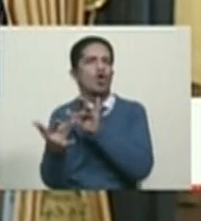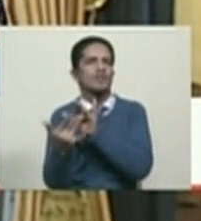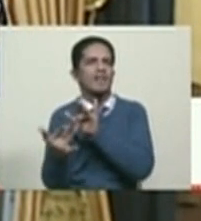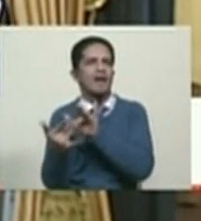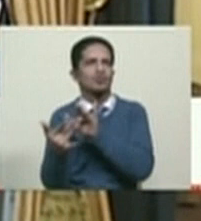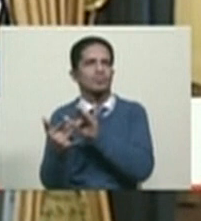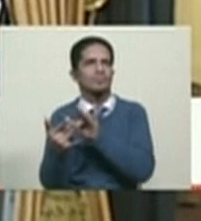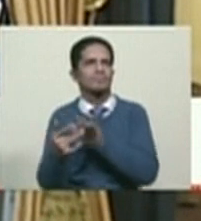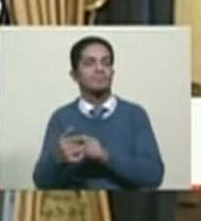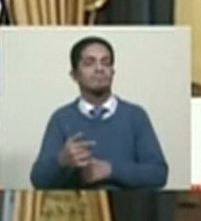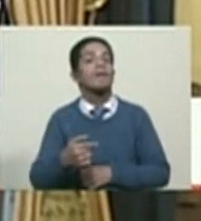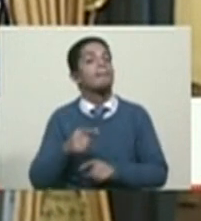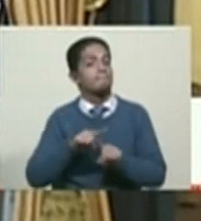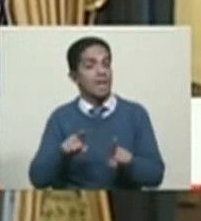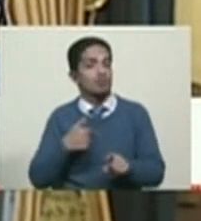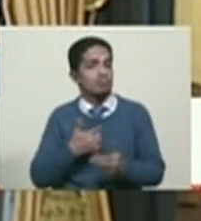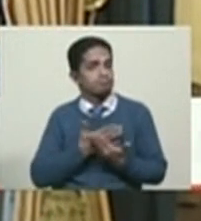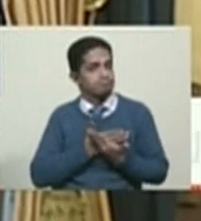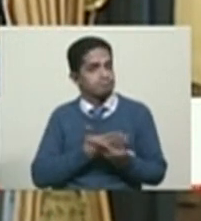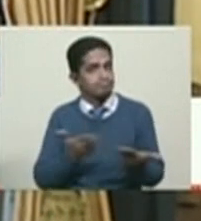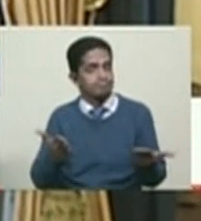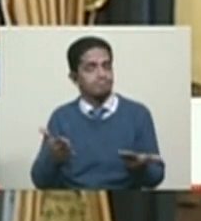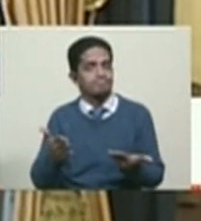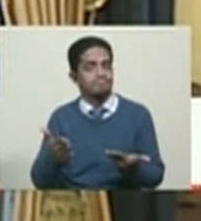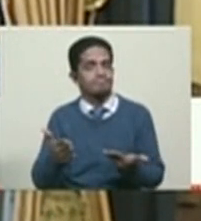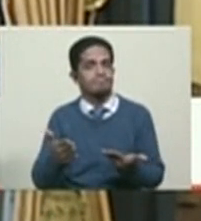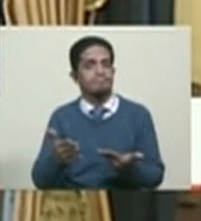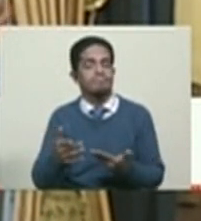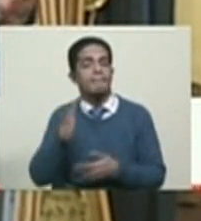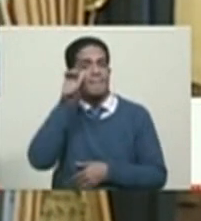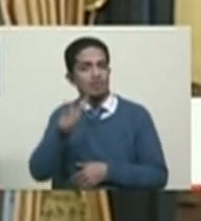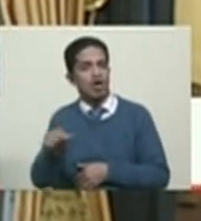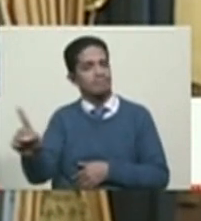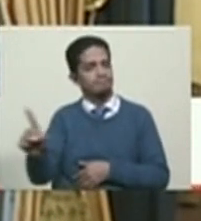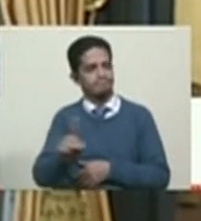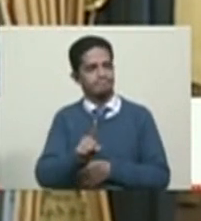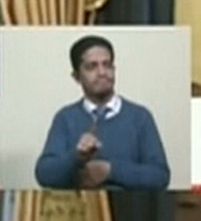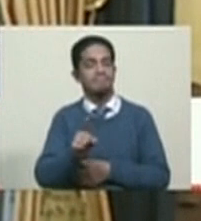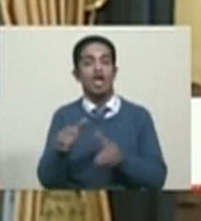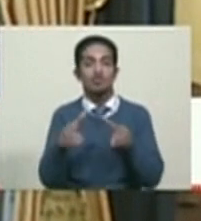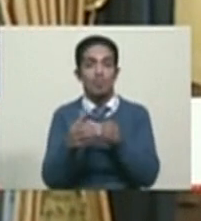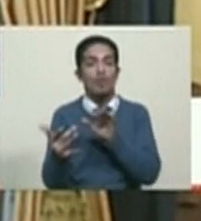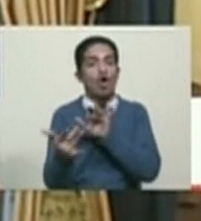Но я готов принять любого представителя контактной группы, чтобы начать диалог.